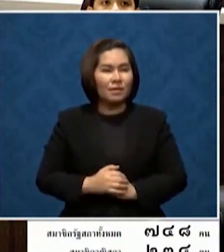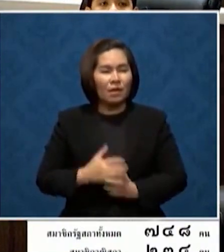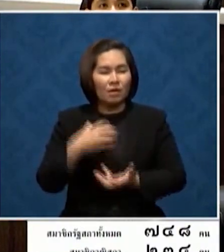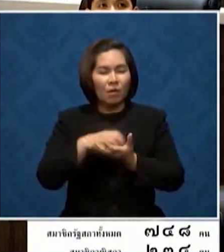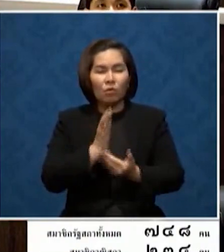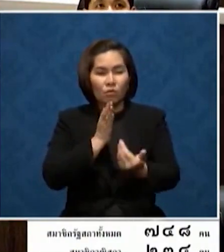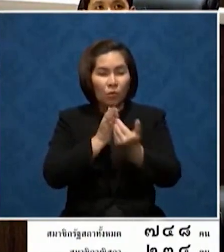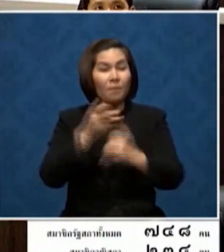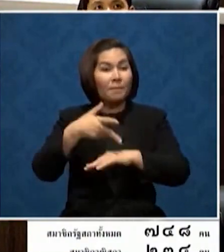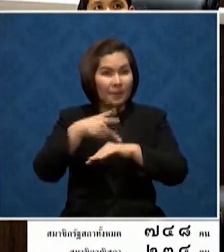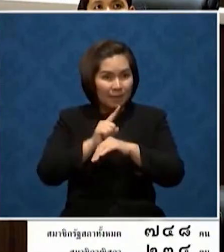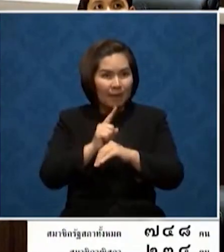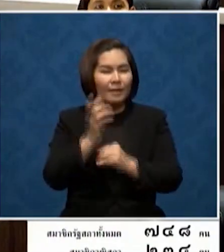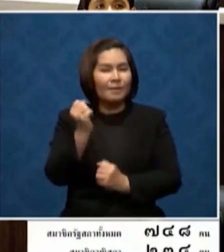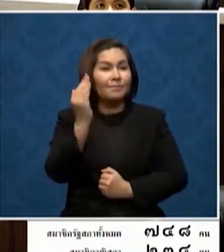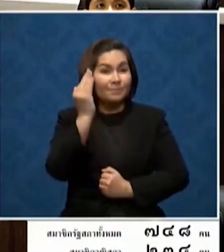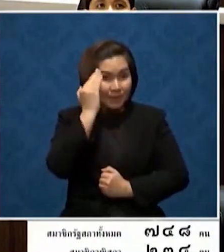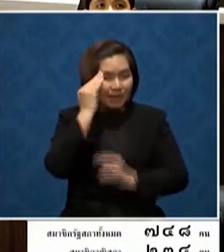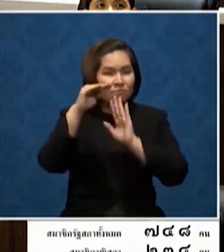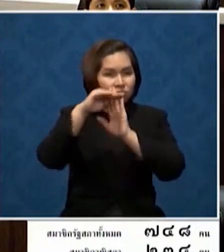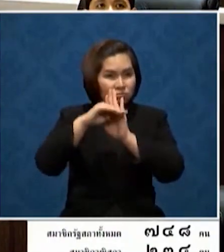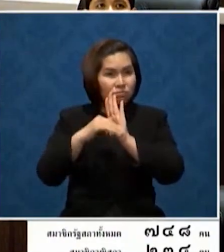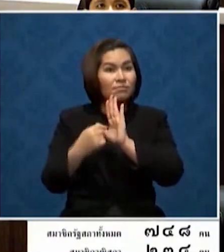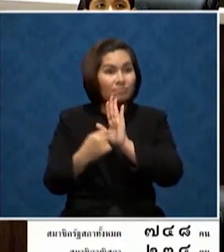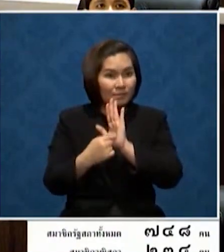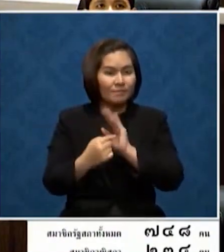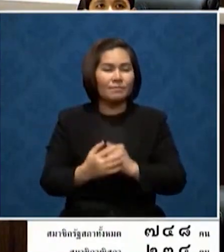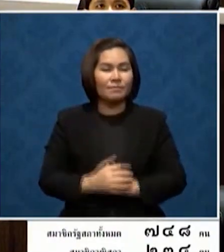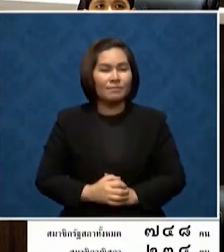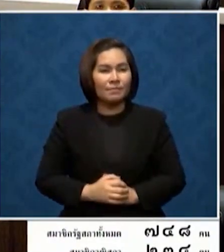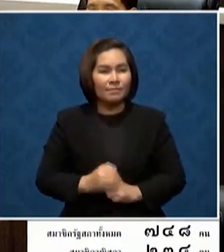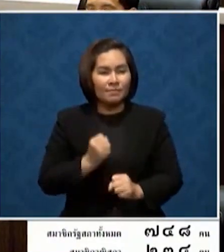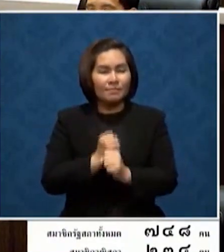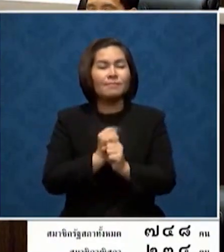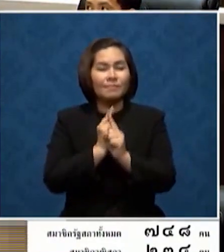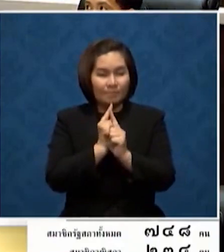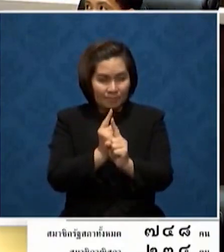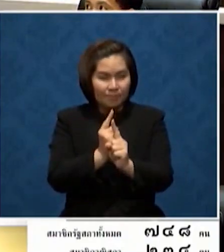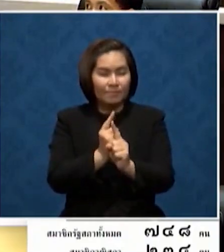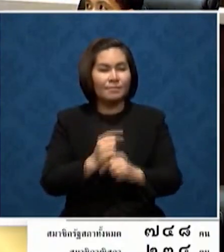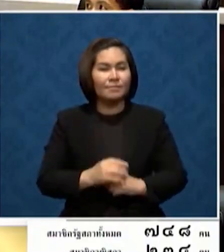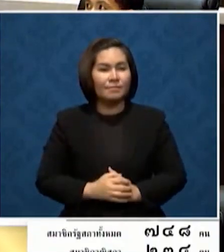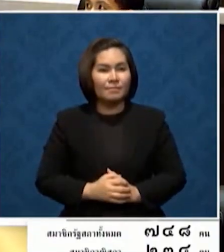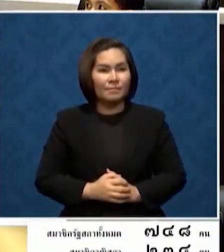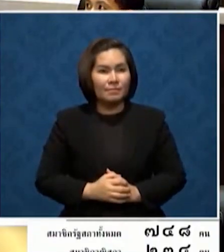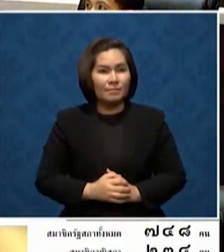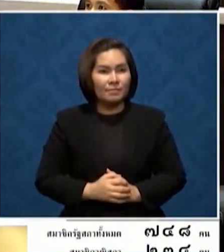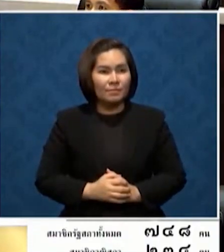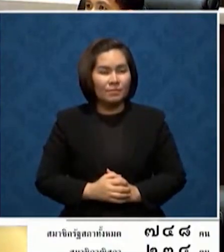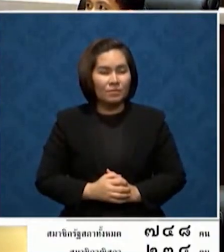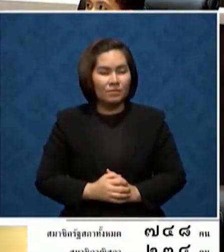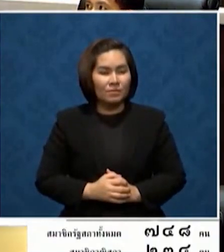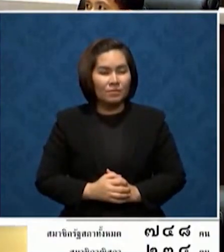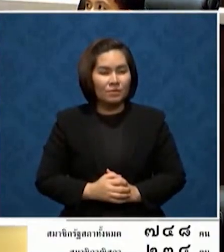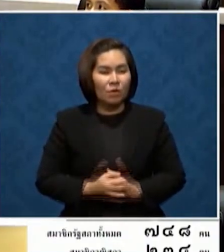เรื่องให้กกต.ตรวจสอบนายพิธาหัวหน้าพรรคก้าวไกลถือหุ้นบริษัทไอทีวีจำกัดมหาชนจำนวน 42,000